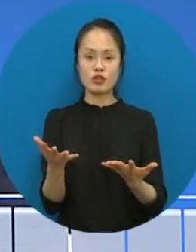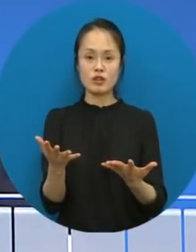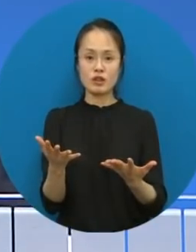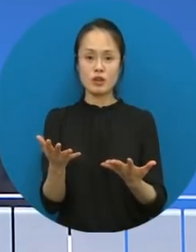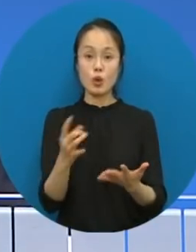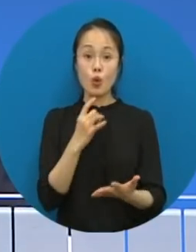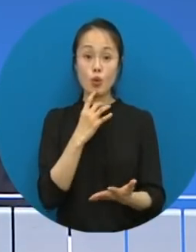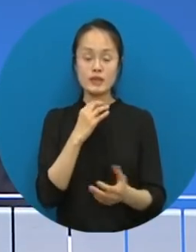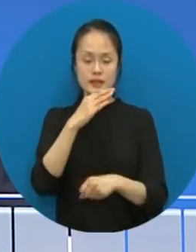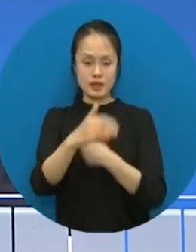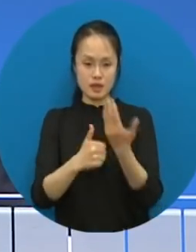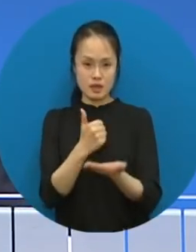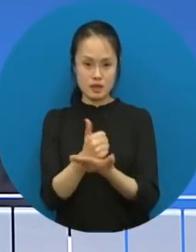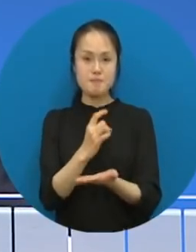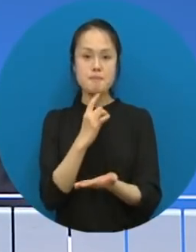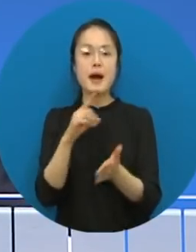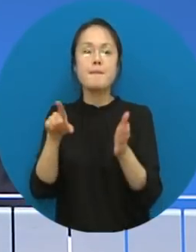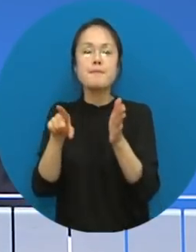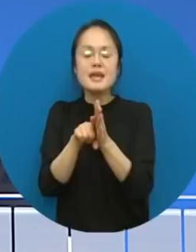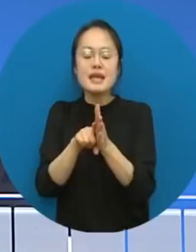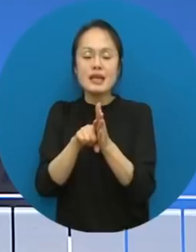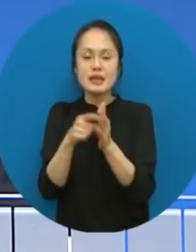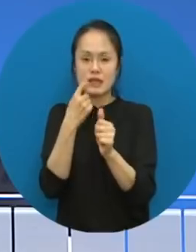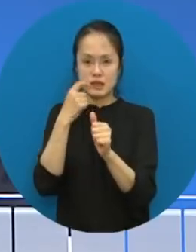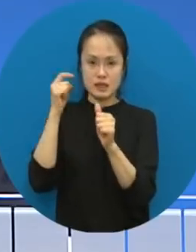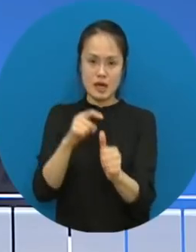하셨죠. 그렇습니다.